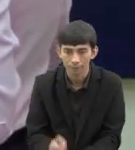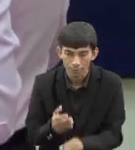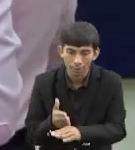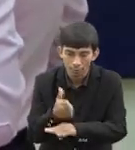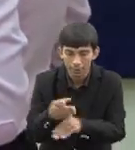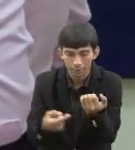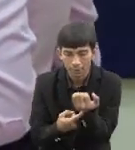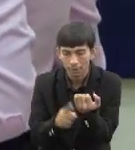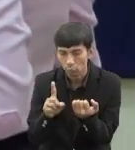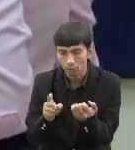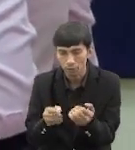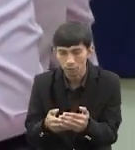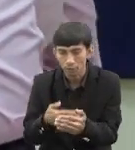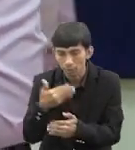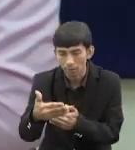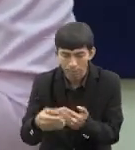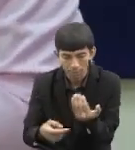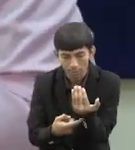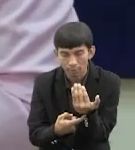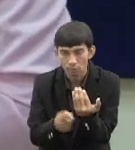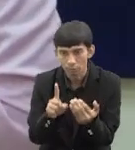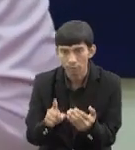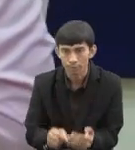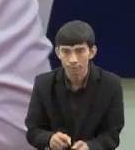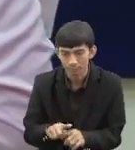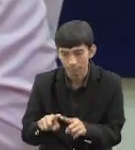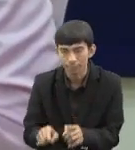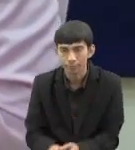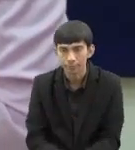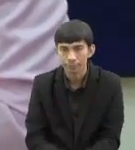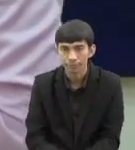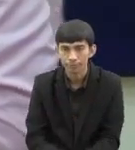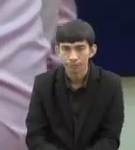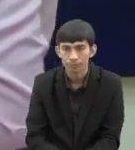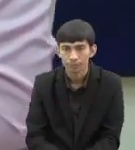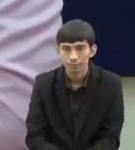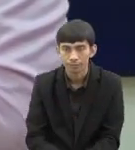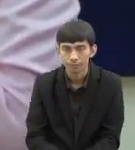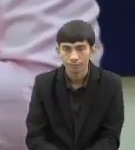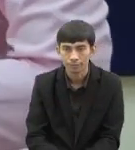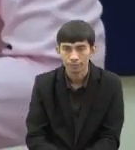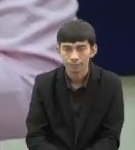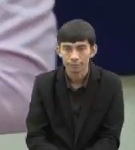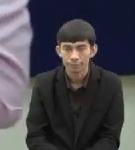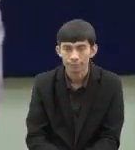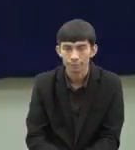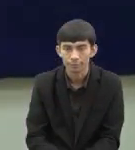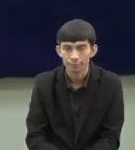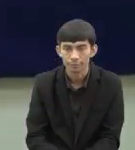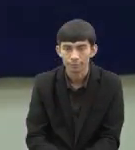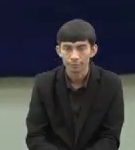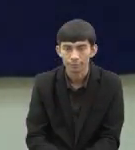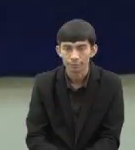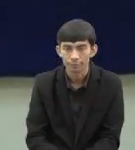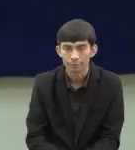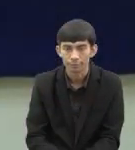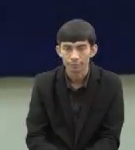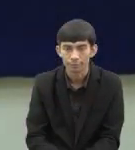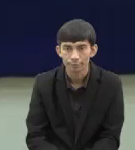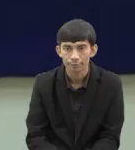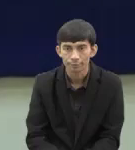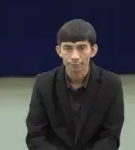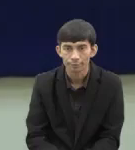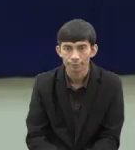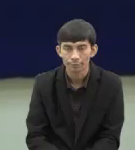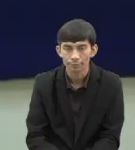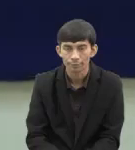chlòng pì sinh nhà khăn môi tờ sinh nhà khăn môi tiệt chà nấy con ấy mày đã từng ăn khi nấy ba này con